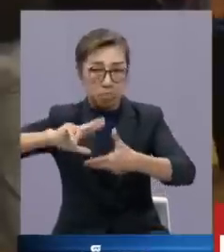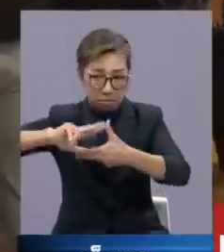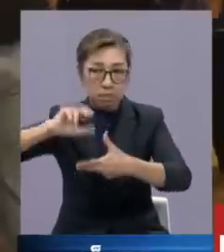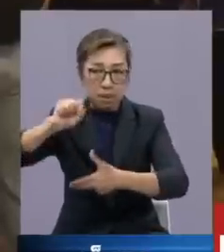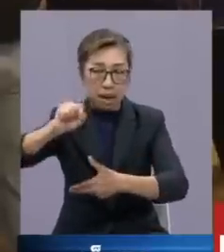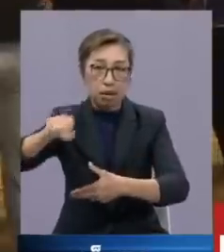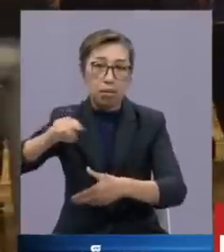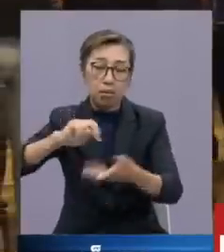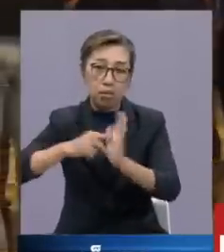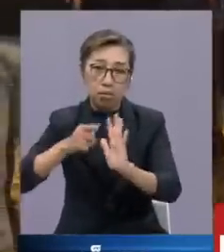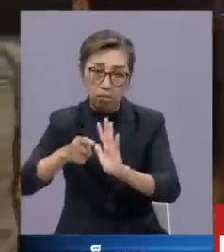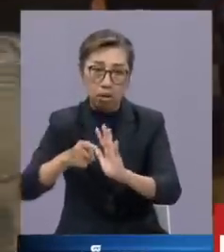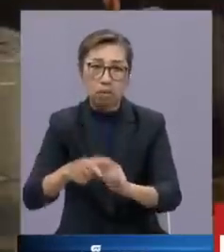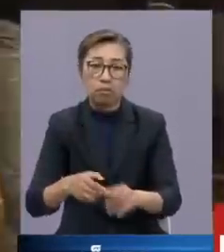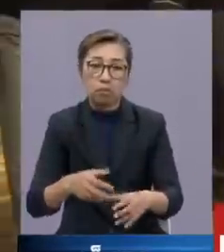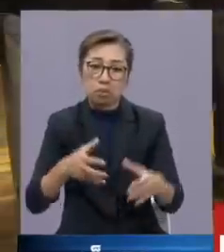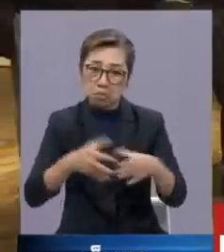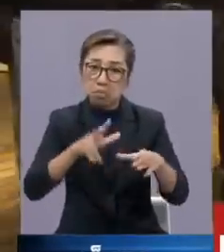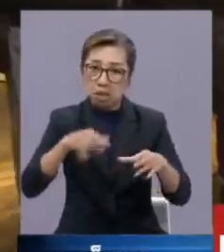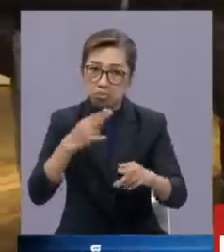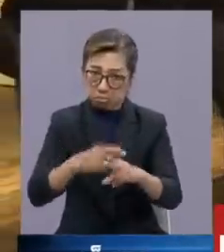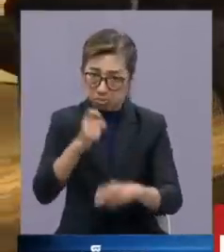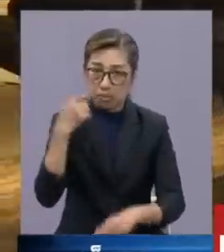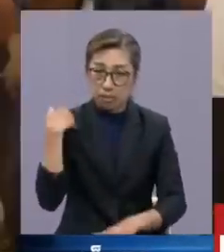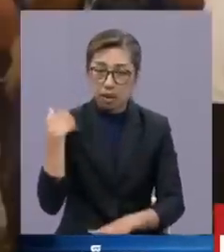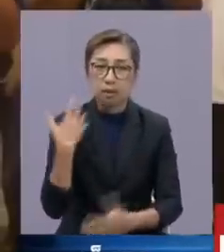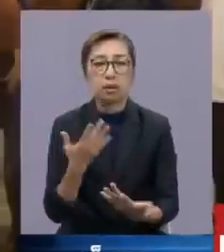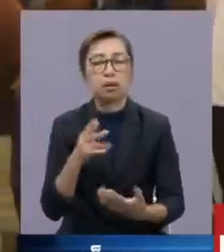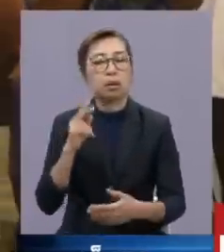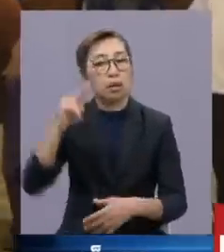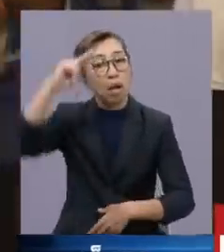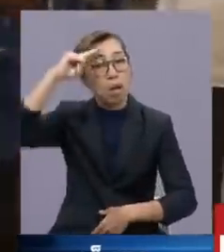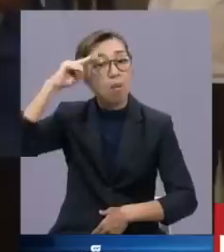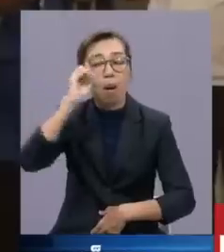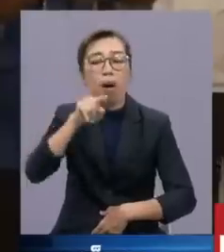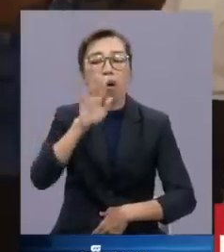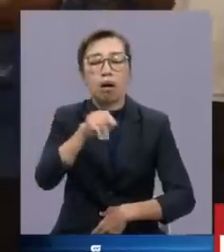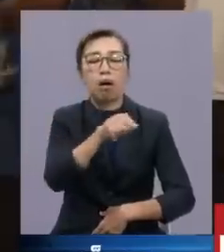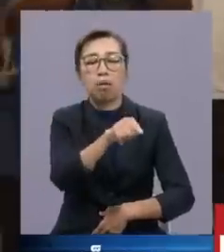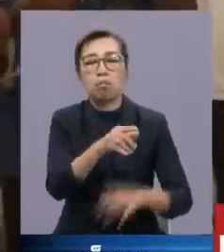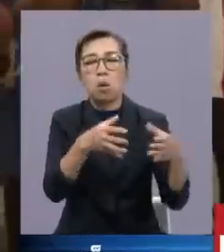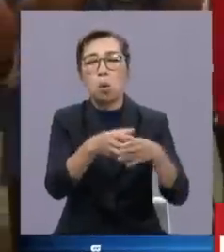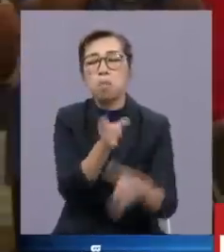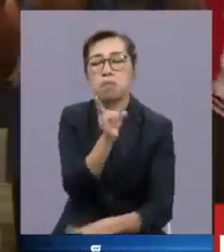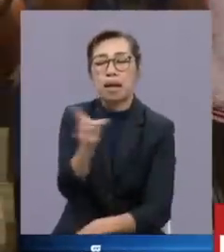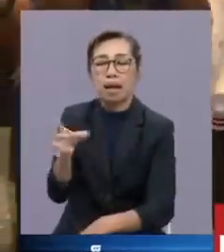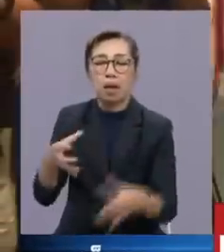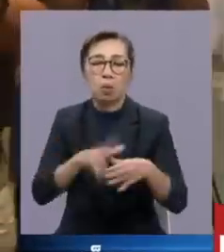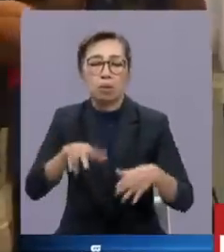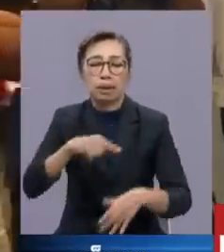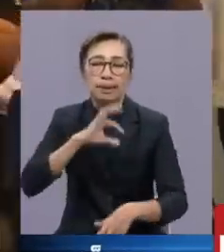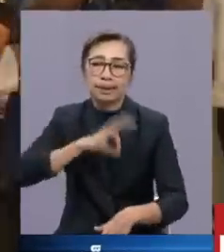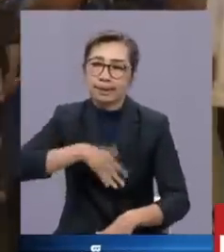ารัฐเป็นการทำลายพรรคเพื่อไทยหรือไม่ซึ่งนายแพทย์ชนน่านก็บอกเขาว่าเป็นกระบวนการต่อเนื่องที่พรรคเพื่อไทยก็